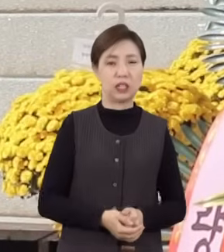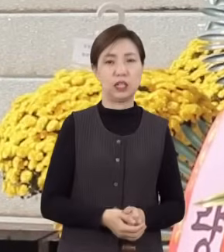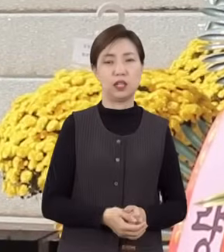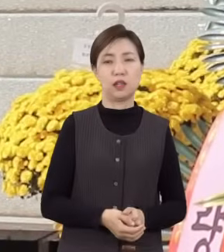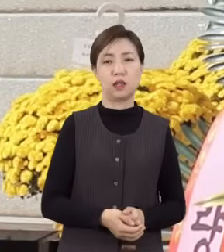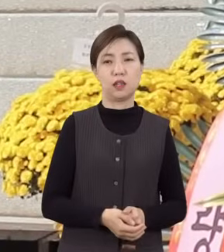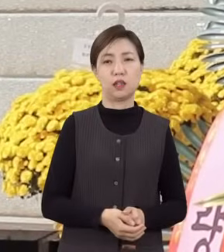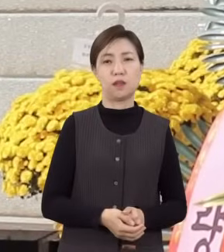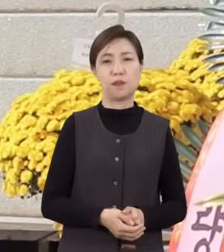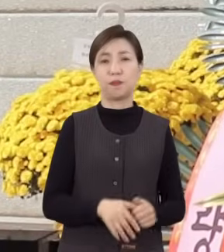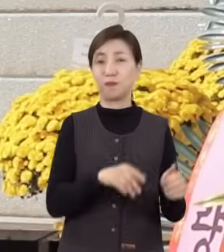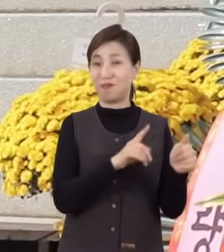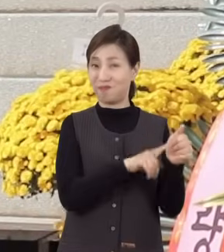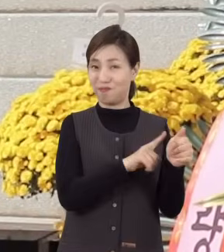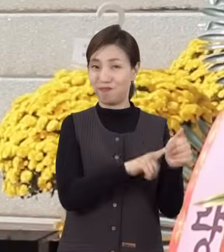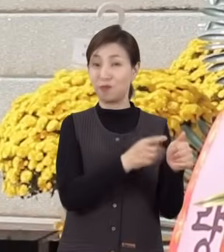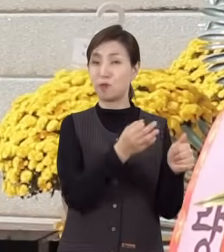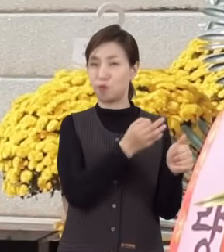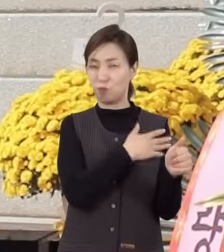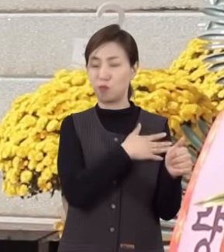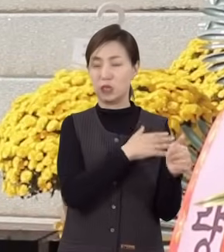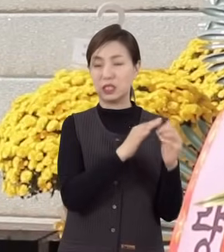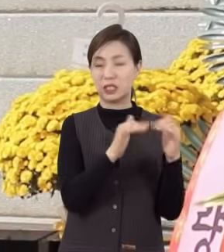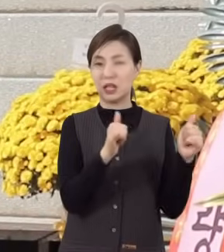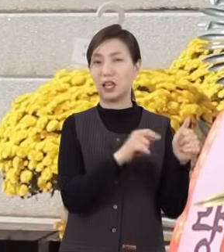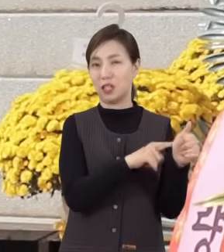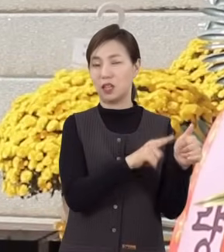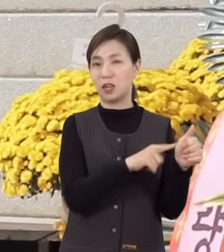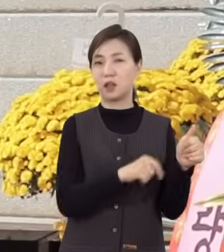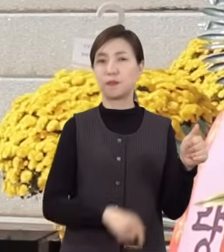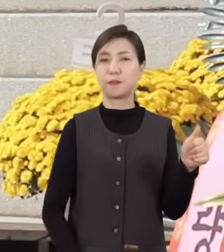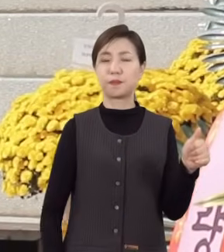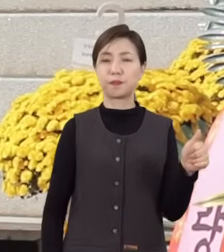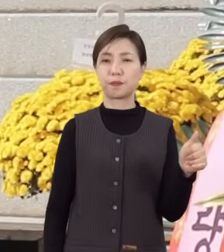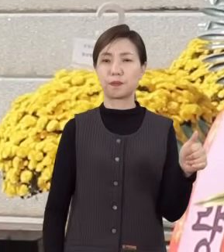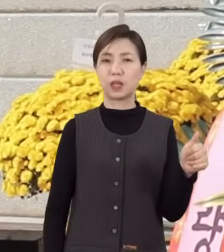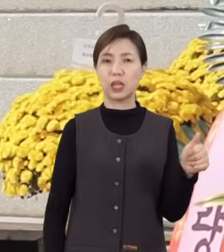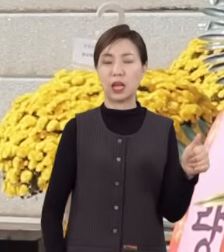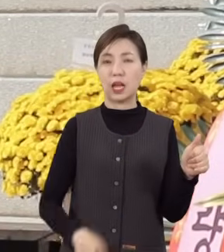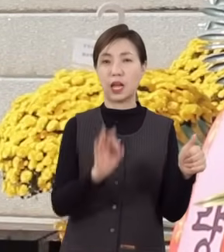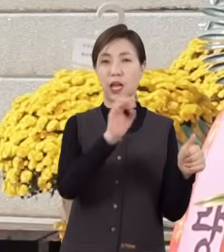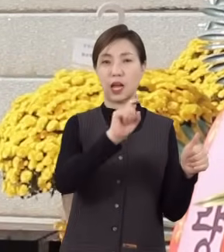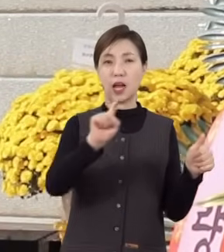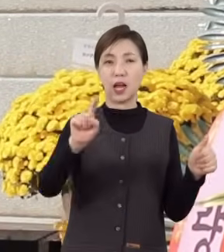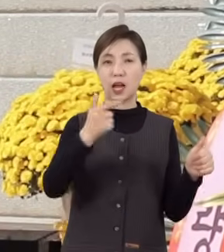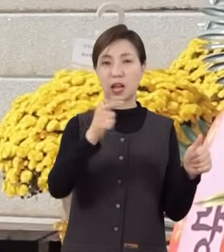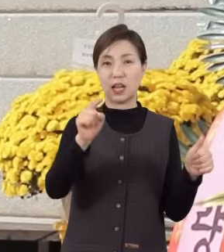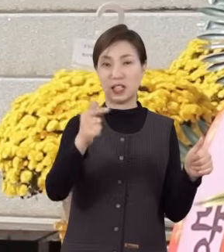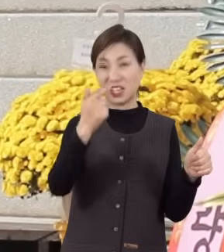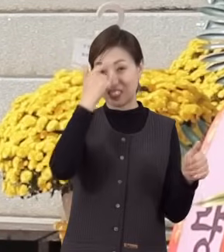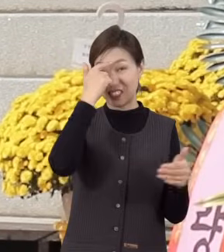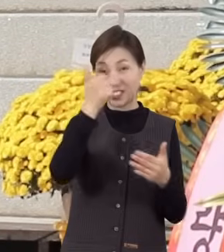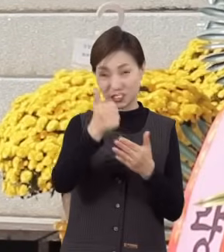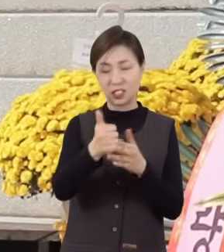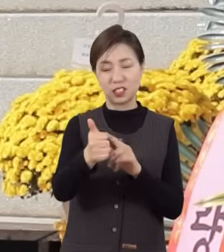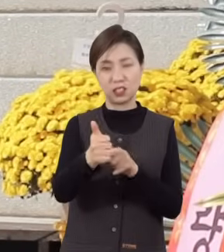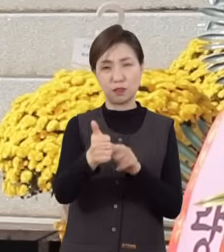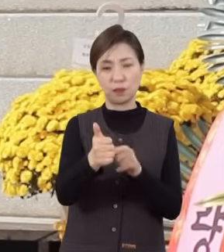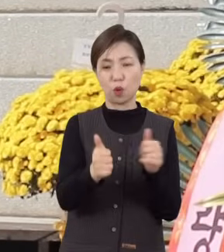딱 하루 남겨놨을 때 드디어 이 비라선이 이 부자가 아난스님을